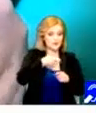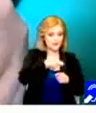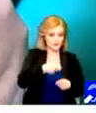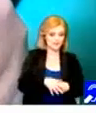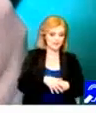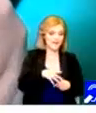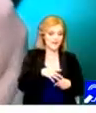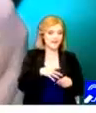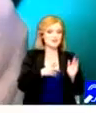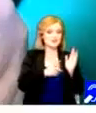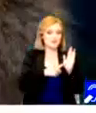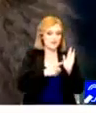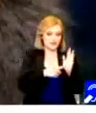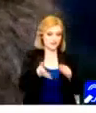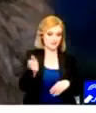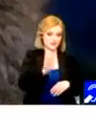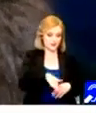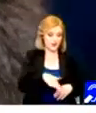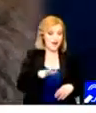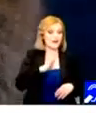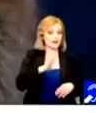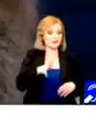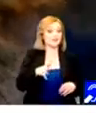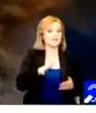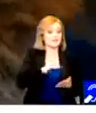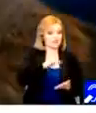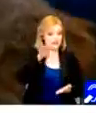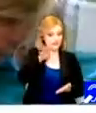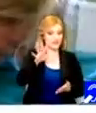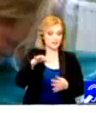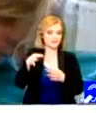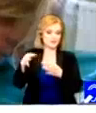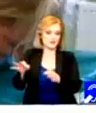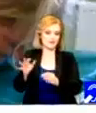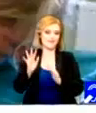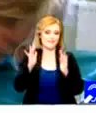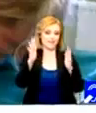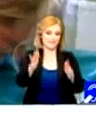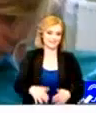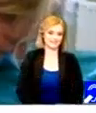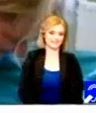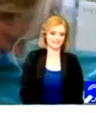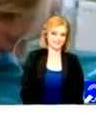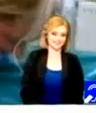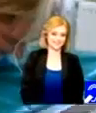veverițe sunt răsfățate la centru, iar când își vor reveni complet, vor fi eliberate în habitatul lor.